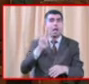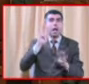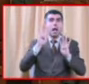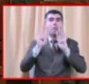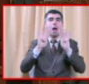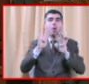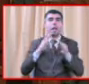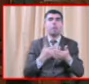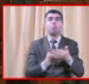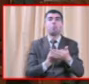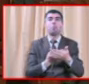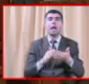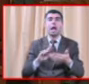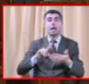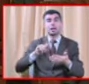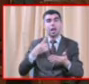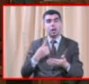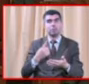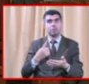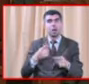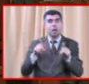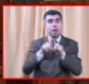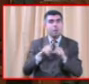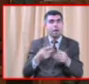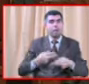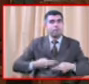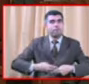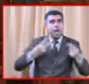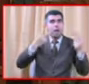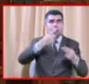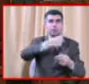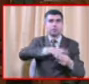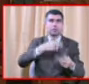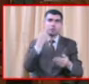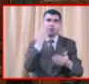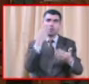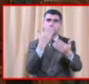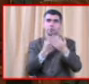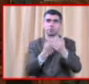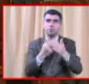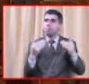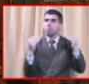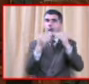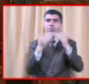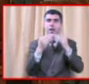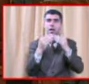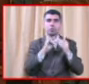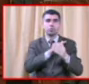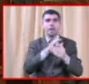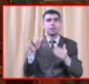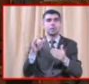44 مليار ديال الدرهم. هذا فرق صارخ يتطلب منا